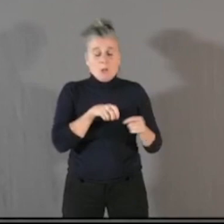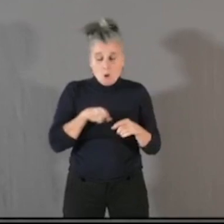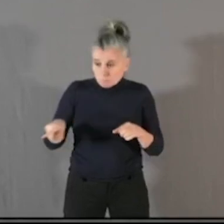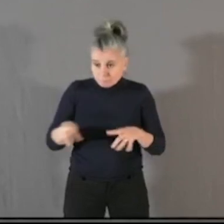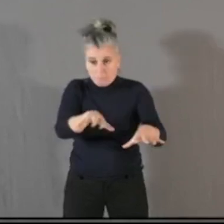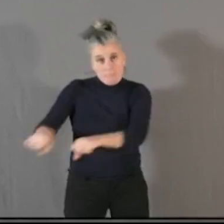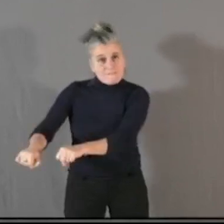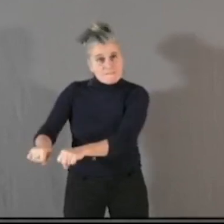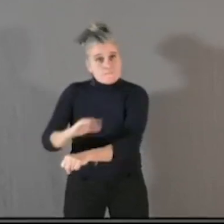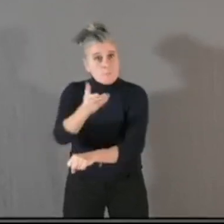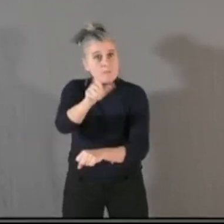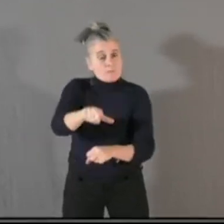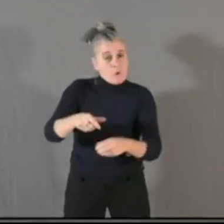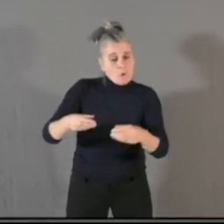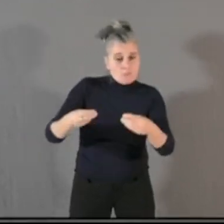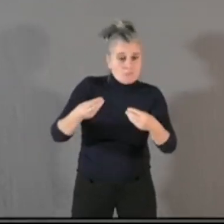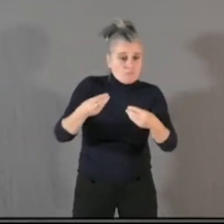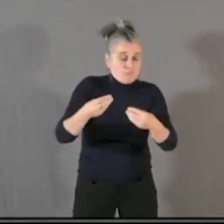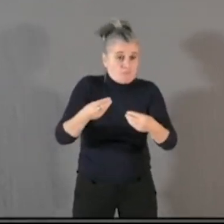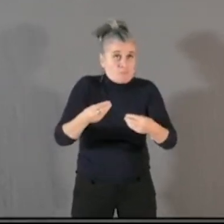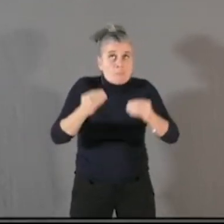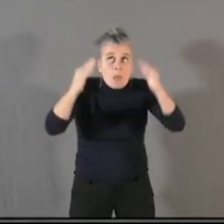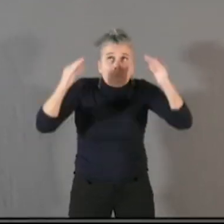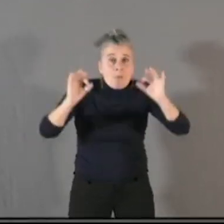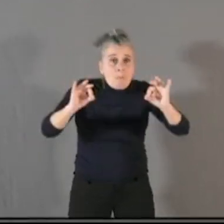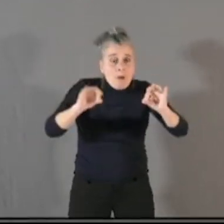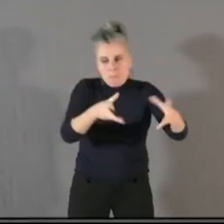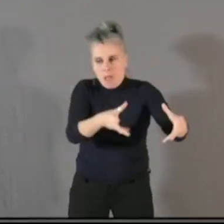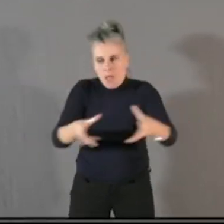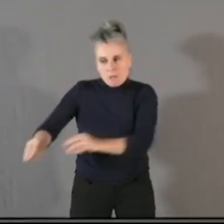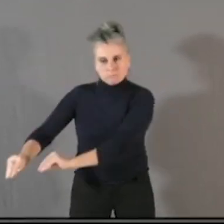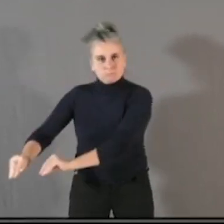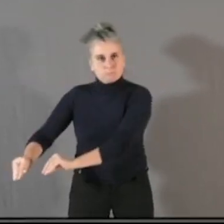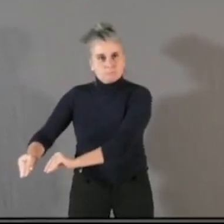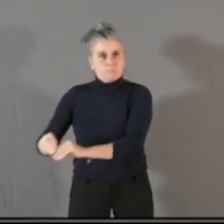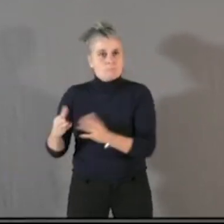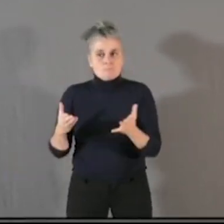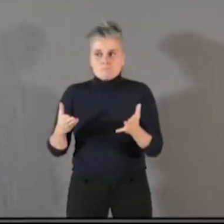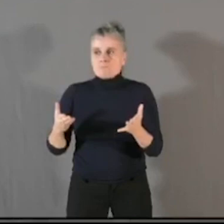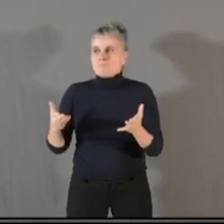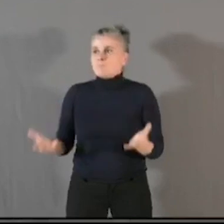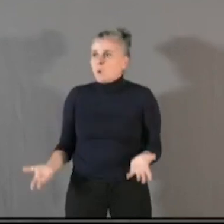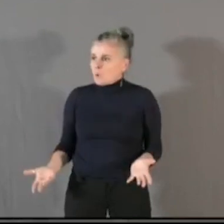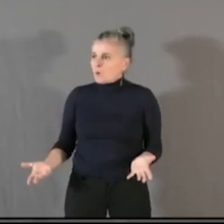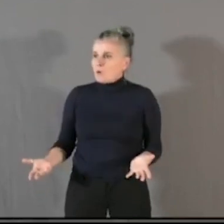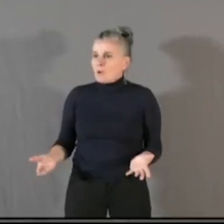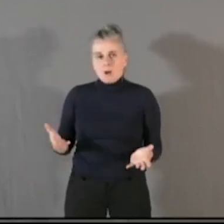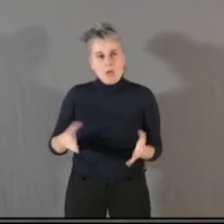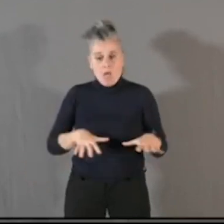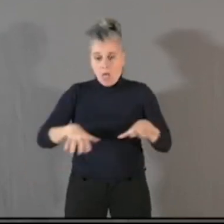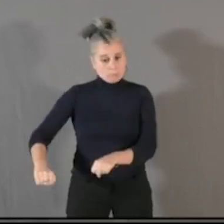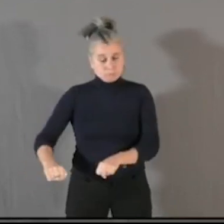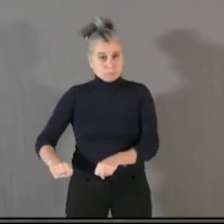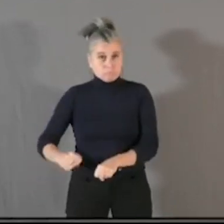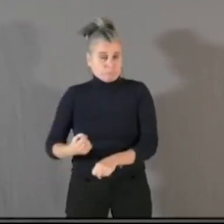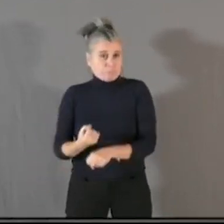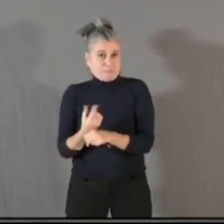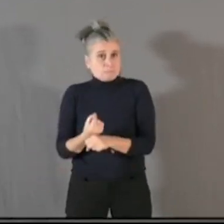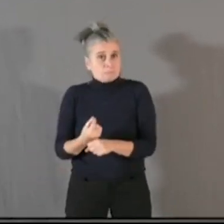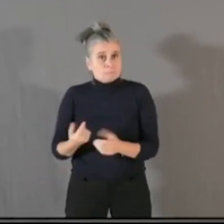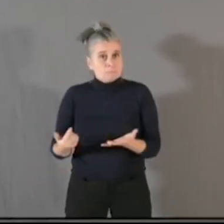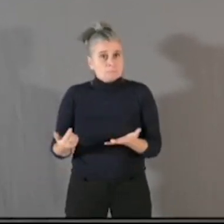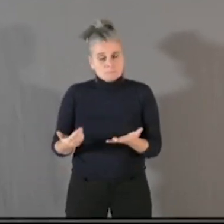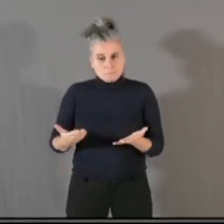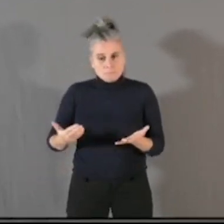cette résidence qui n'a plus rien d'étudiant. Donc on peut avoir son logement très vite squatté à Marseille et il serait